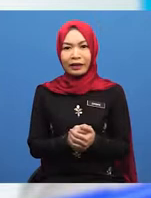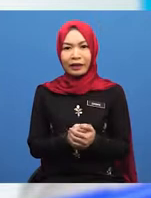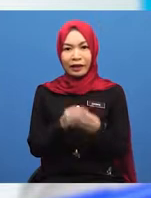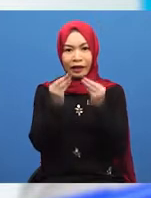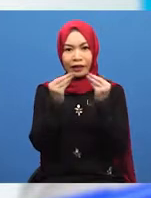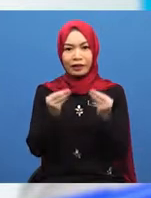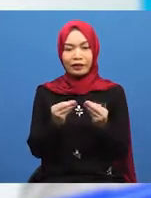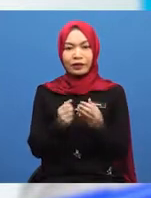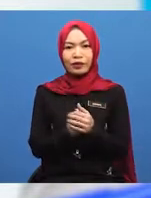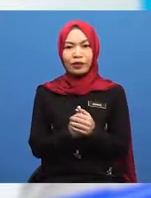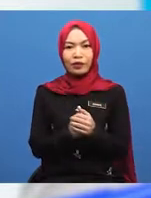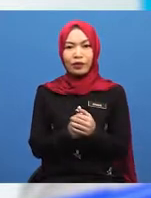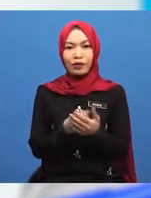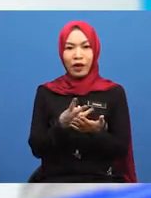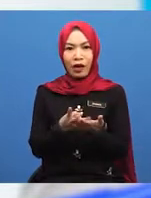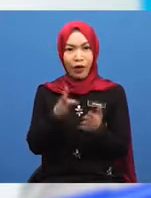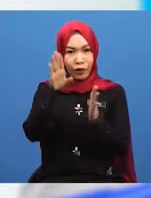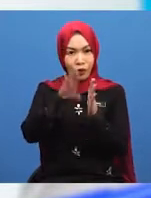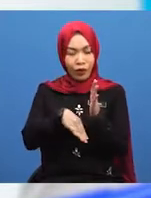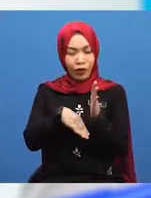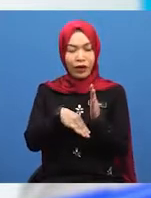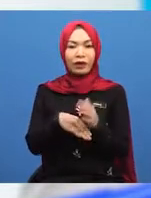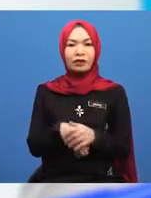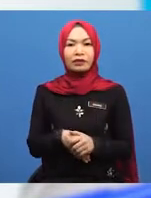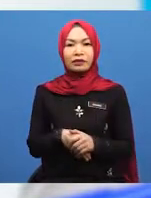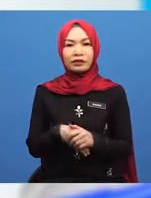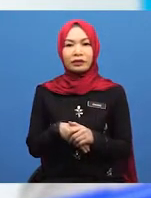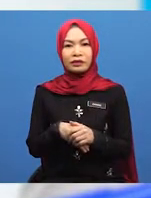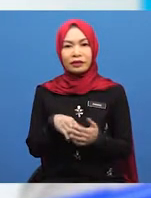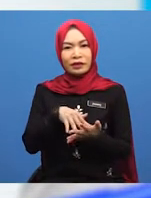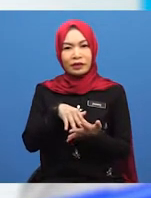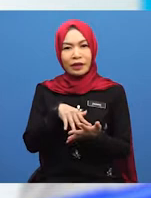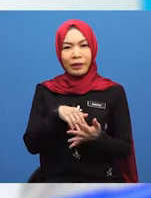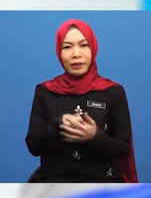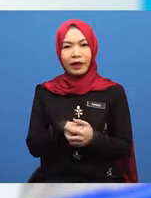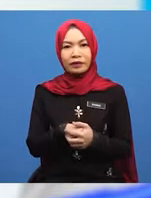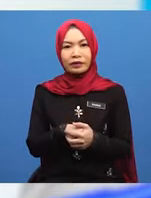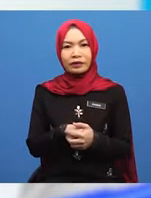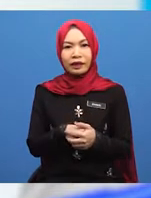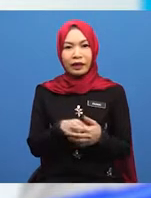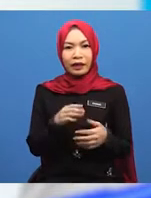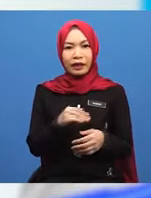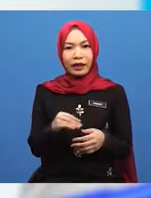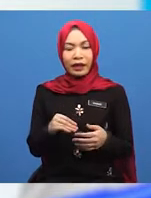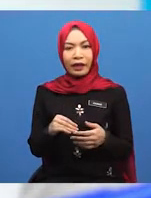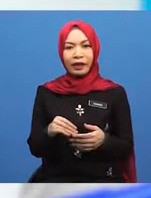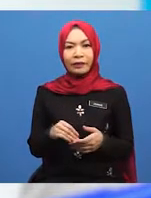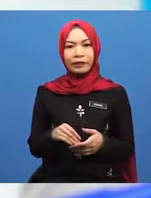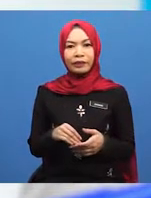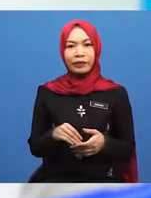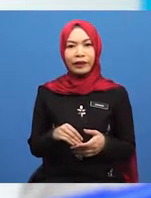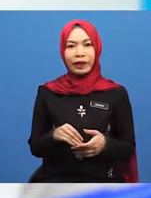kadar pertukaran boleh ubah adalah kurang stabil. Dan akhir sekali, di sistem kadar pertukaran